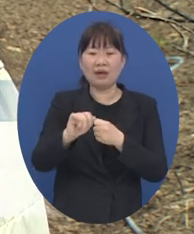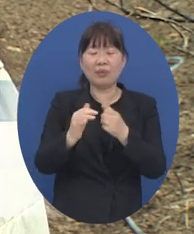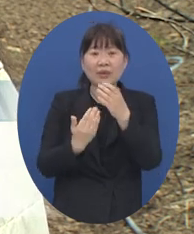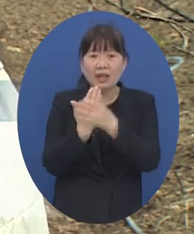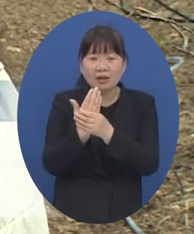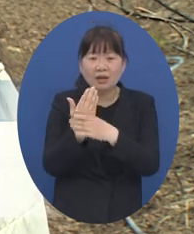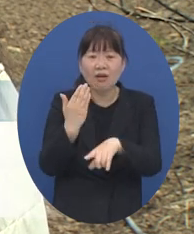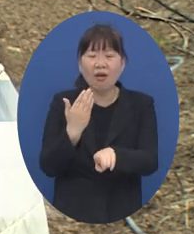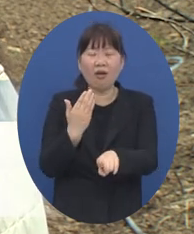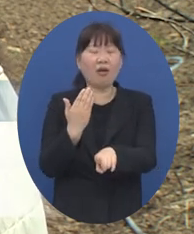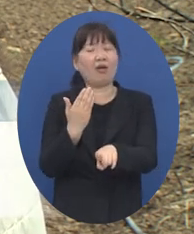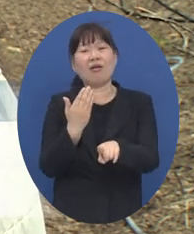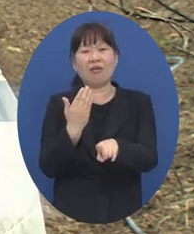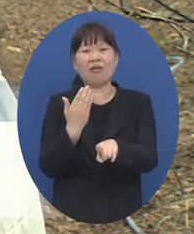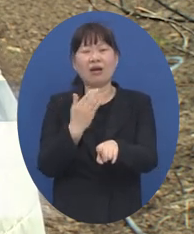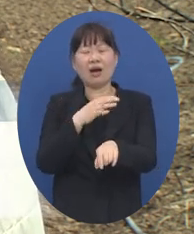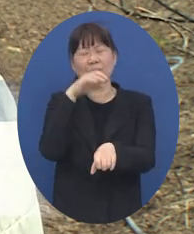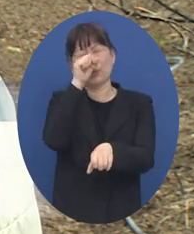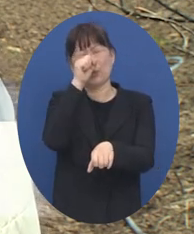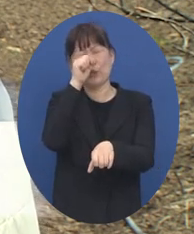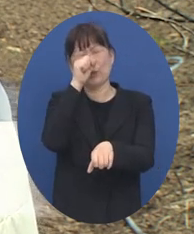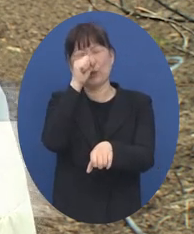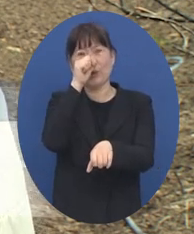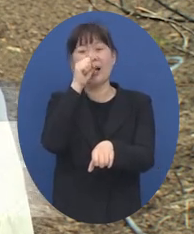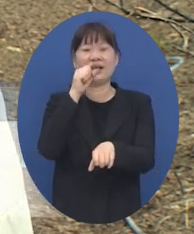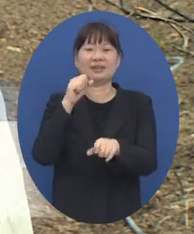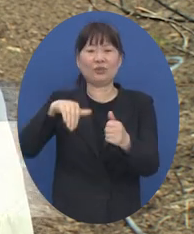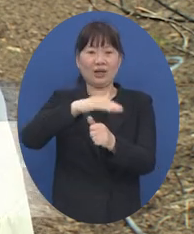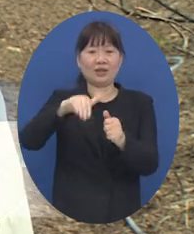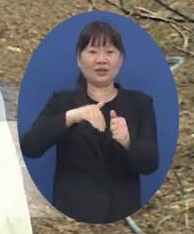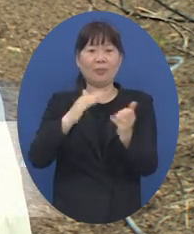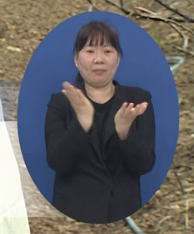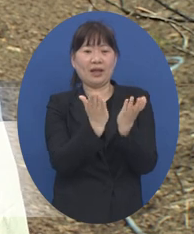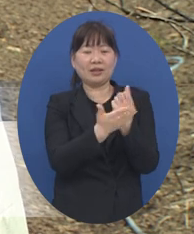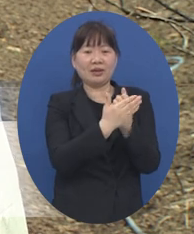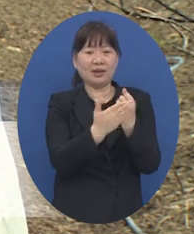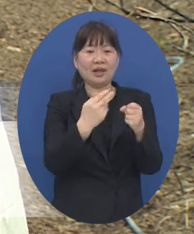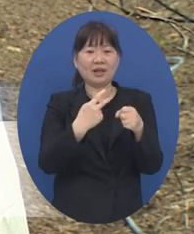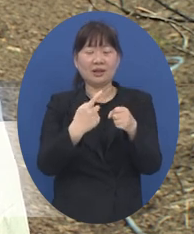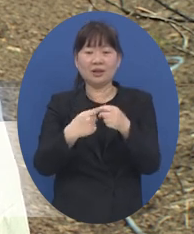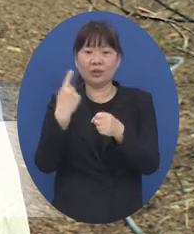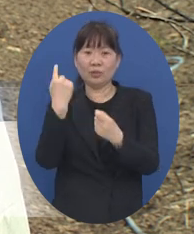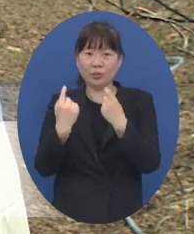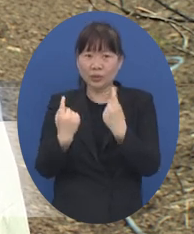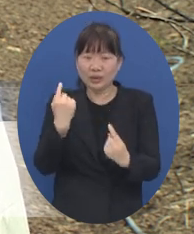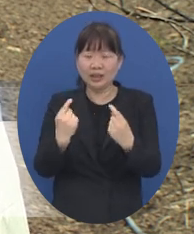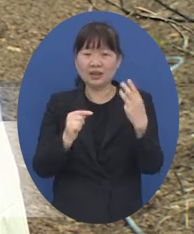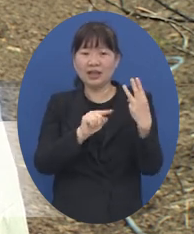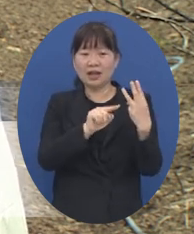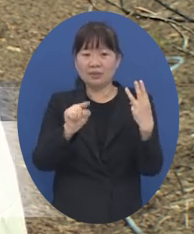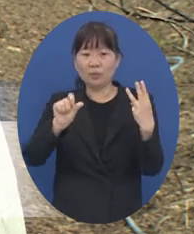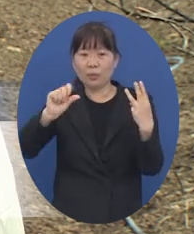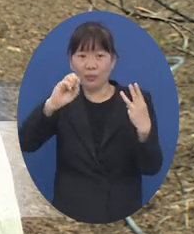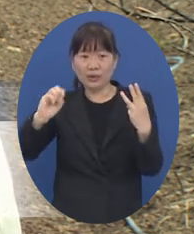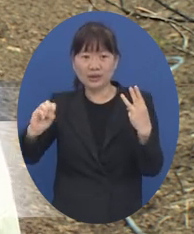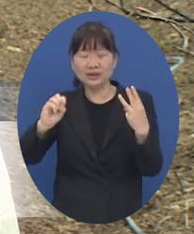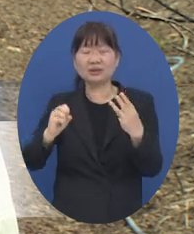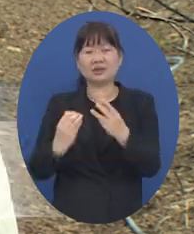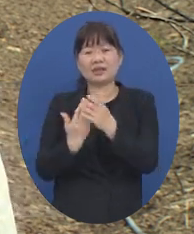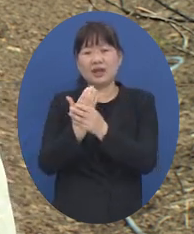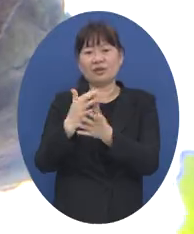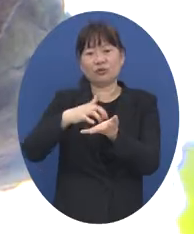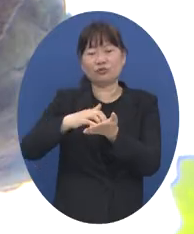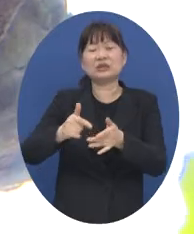발생에 이상적 조건이 되었습니다. 따라서 작년보다는 3에서 5% 정도 그 발생량이 증가할 것으로